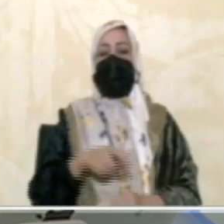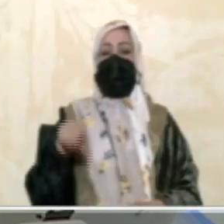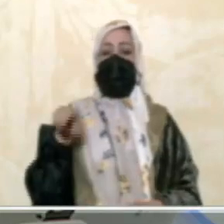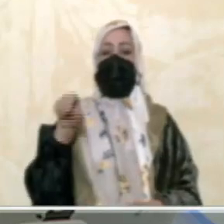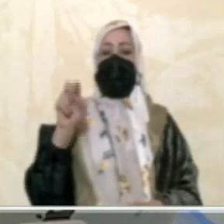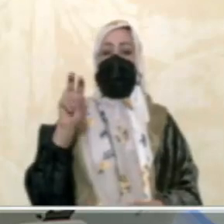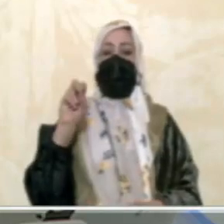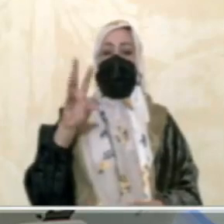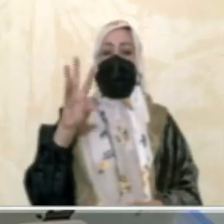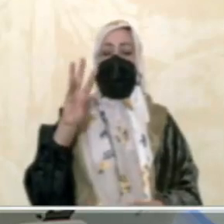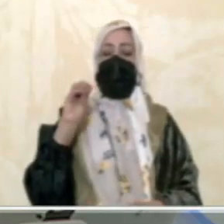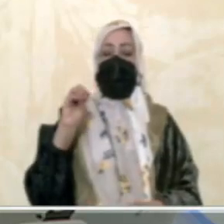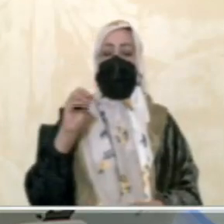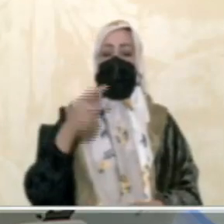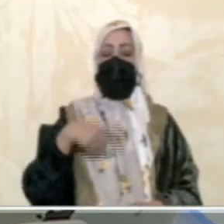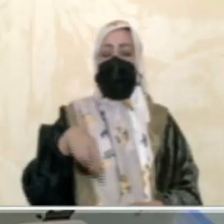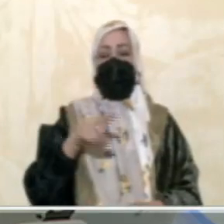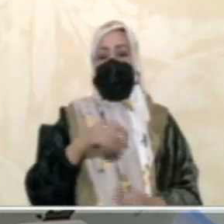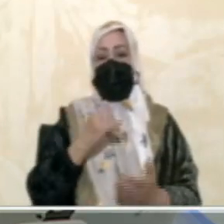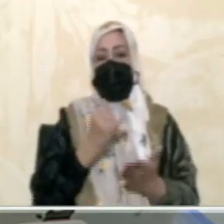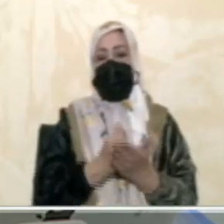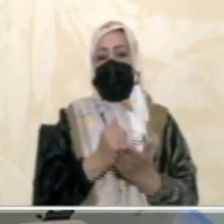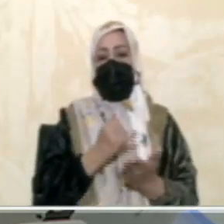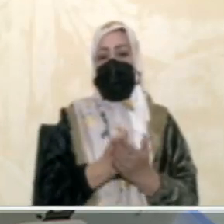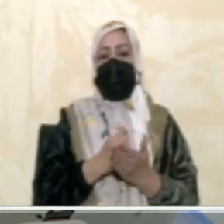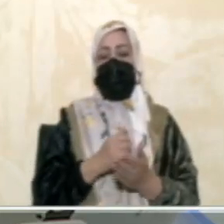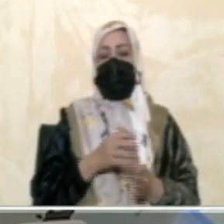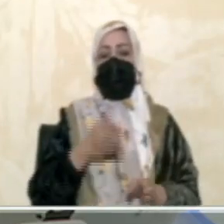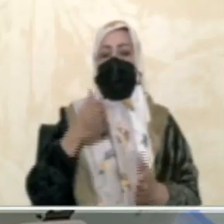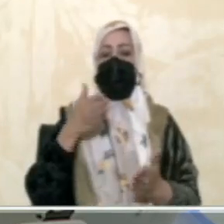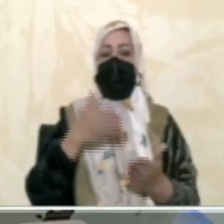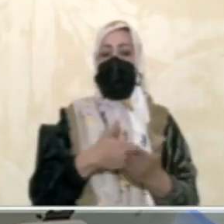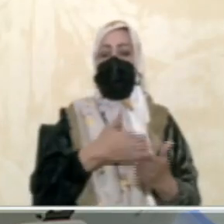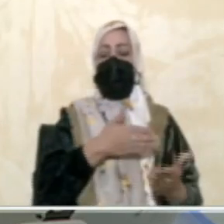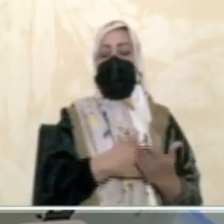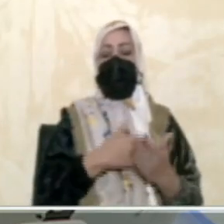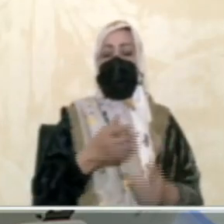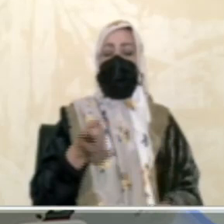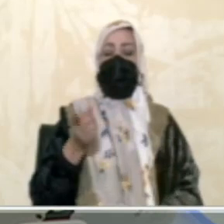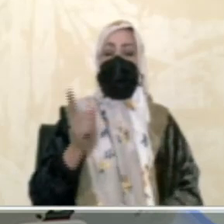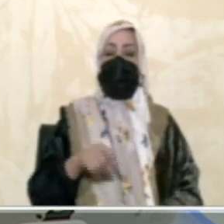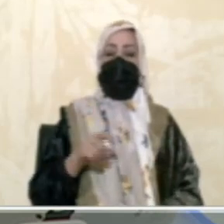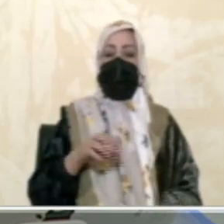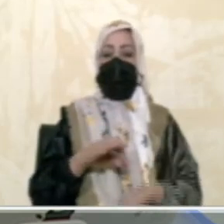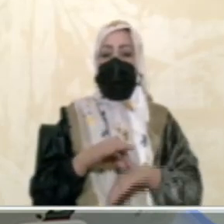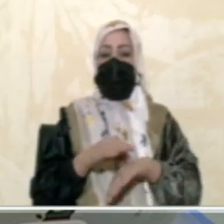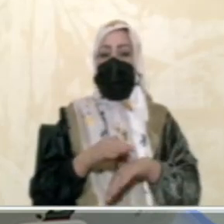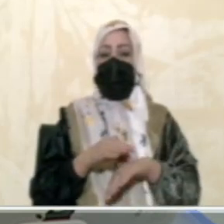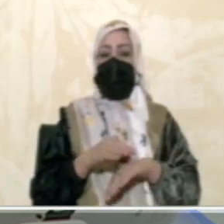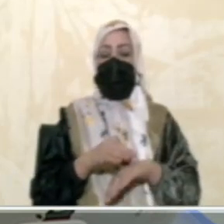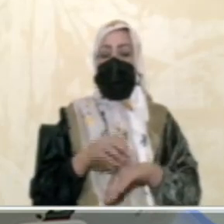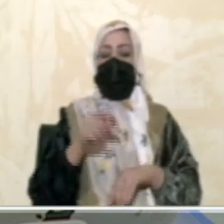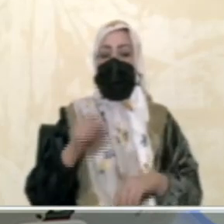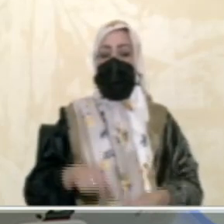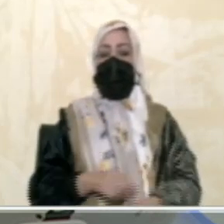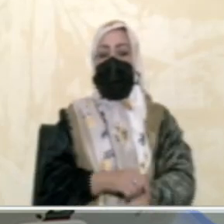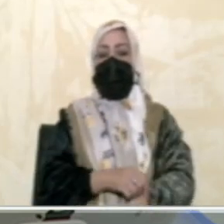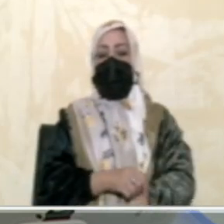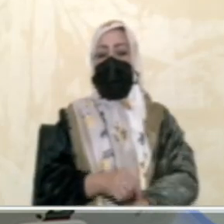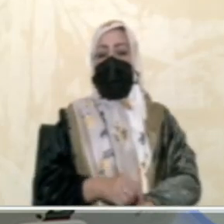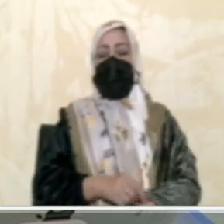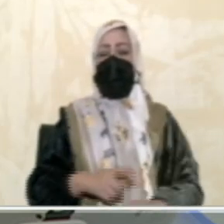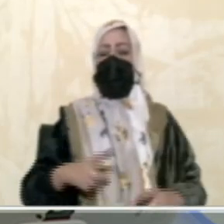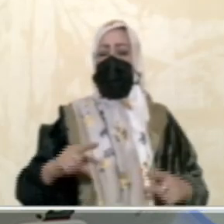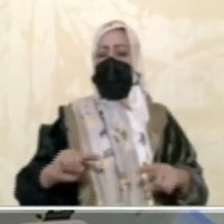انا اتحدى اتحدى الناس الذين الان يشنون حربا على اعطاء زكاه